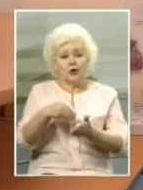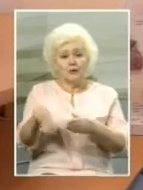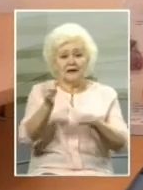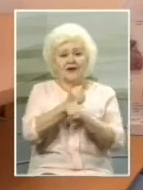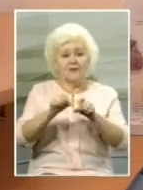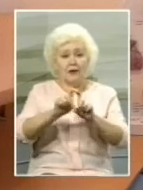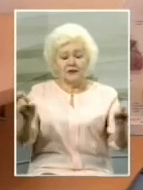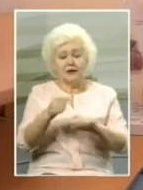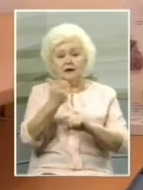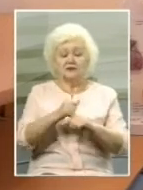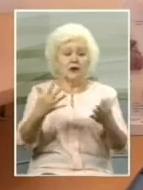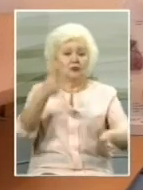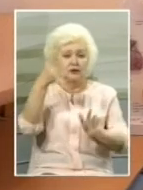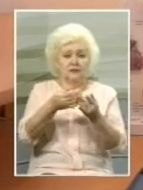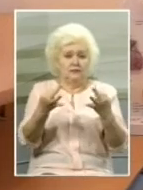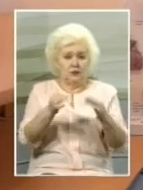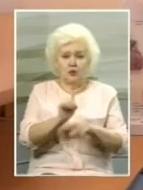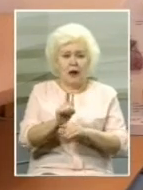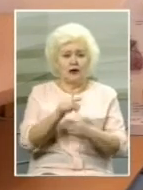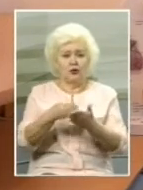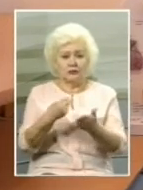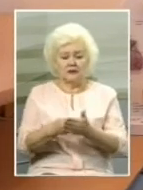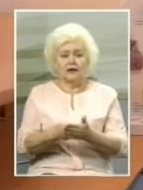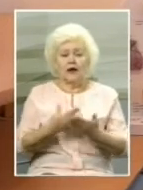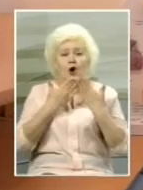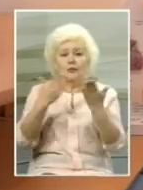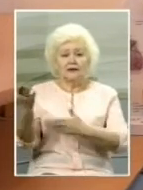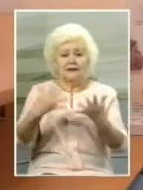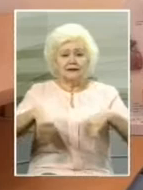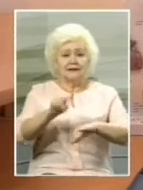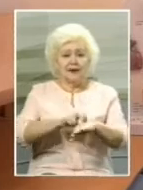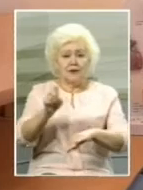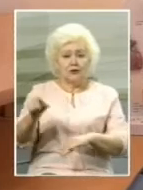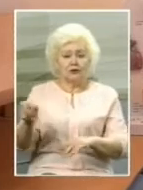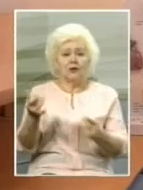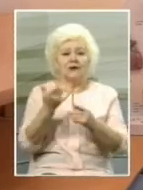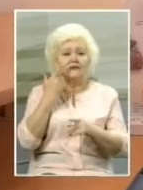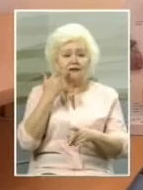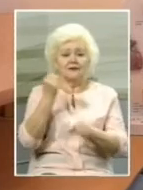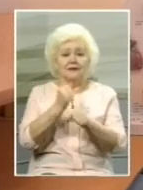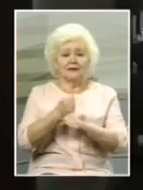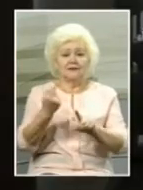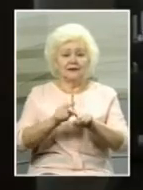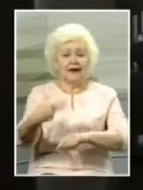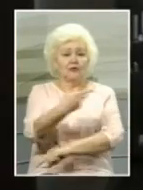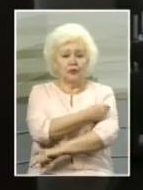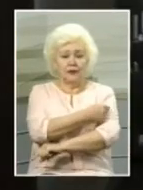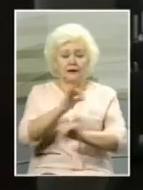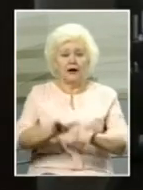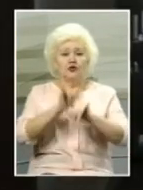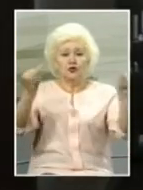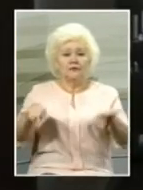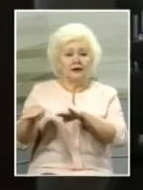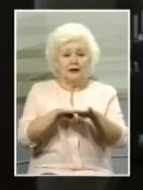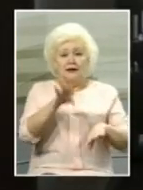аптеке за очень доступную цену, обратиться к своему семейному доктору и всегда сделать эту прививку. Зростання